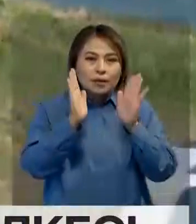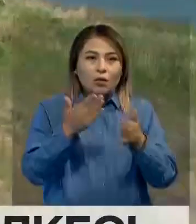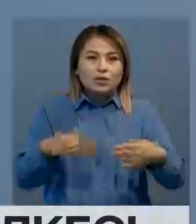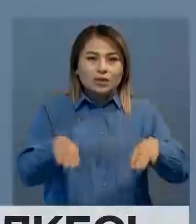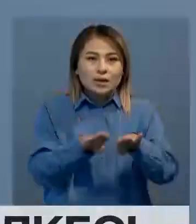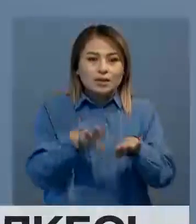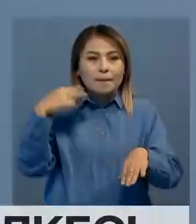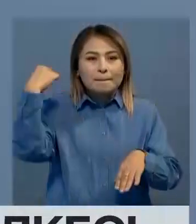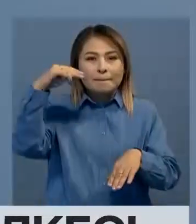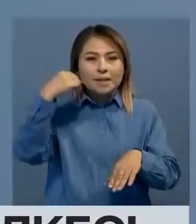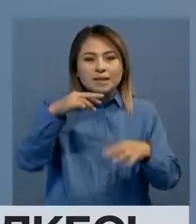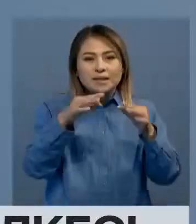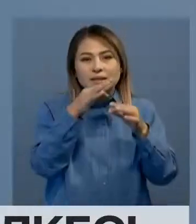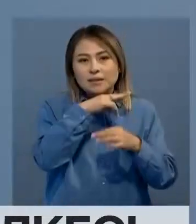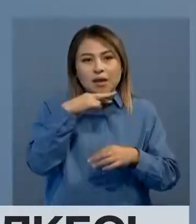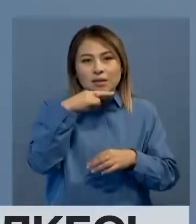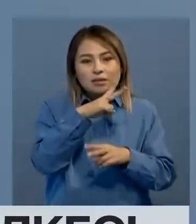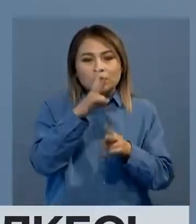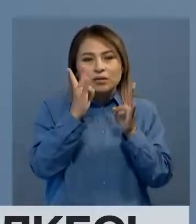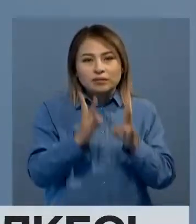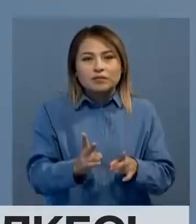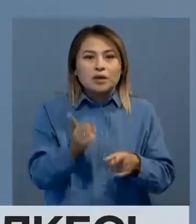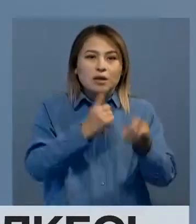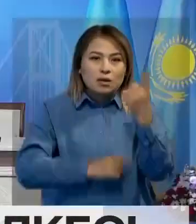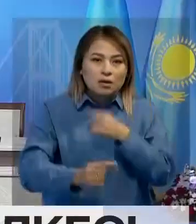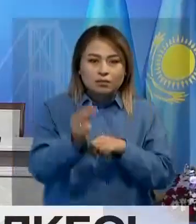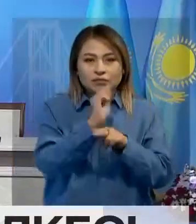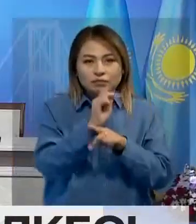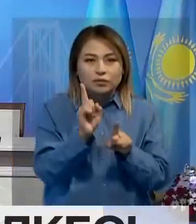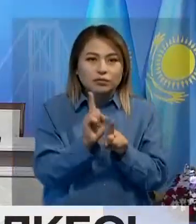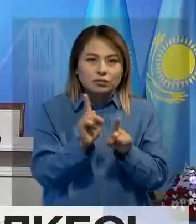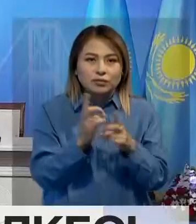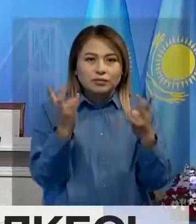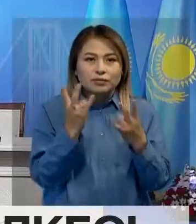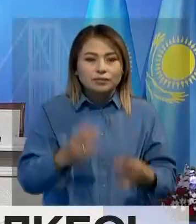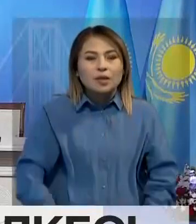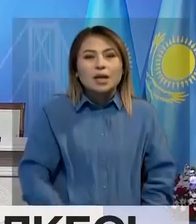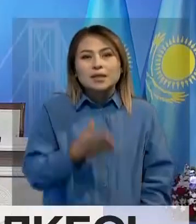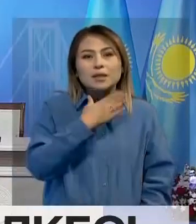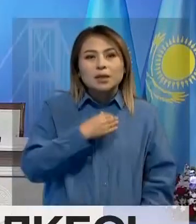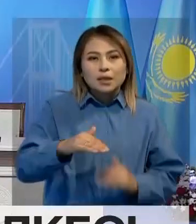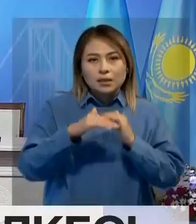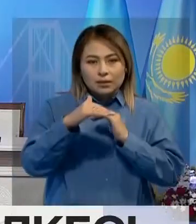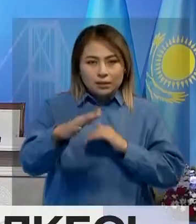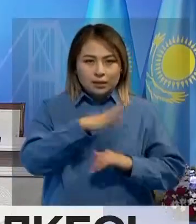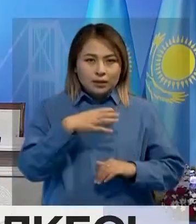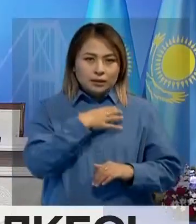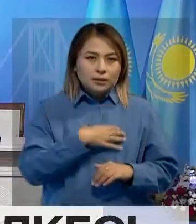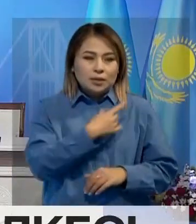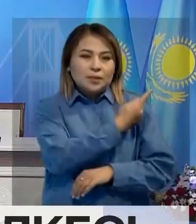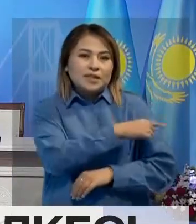президент ядролық сынақтан зардап шеккендерді оңалту да өзекті екенін айтты. Семейде еліміздегі негізгі